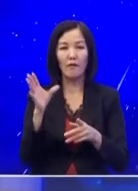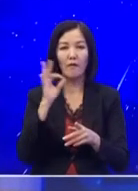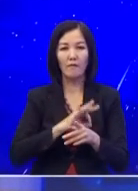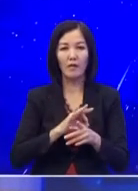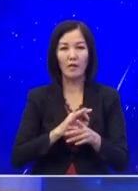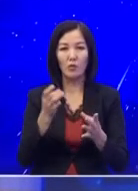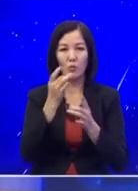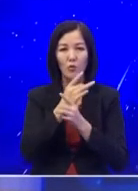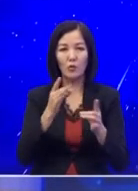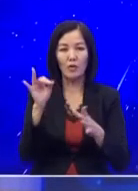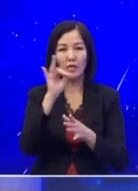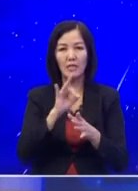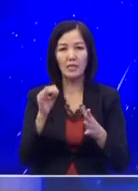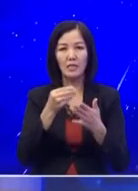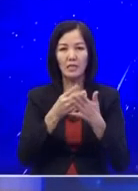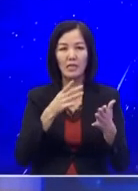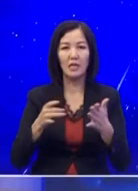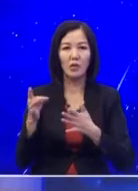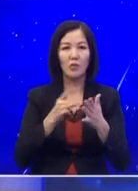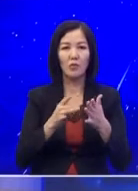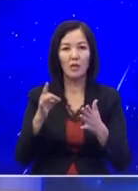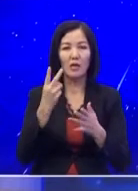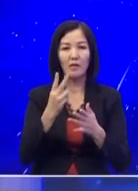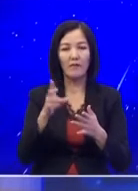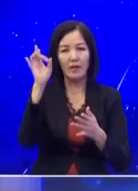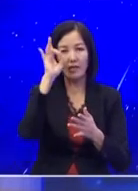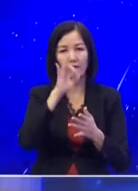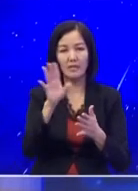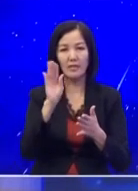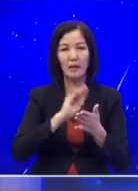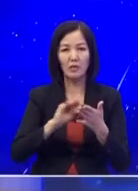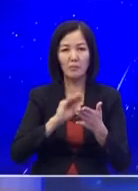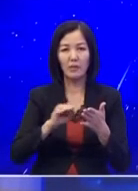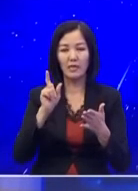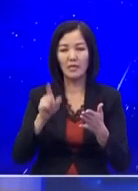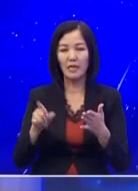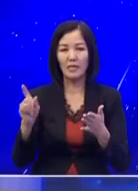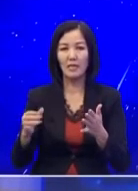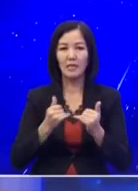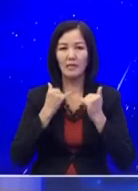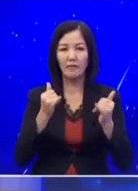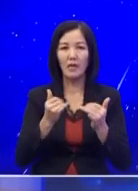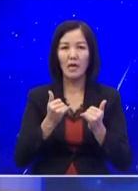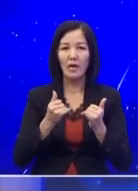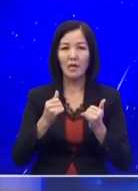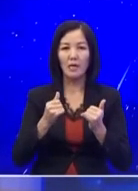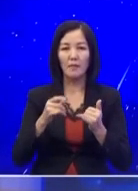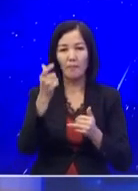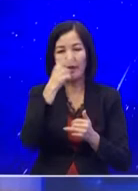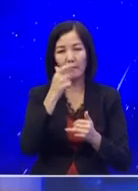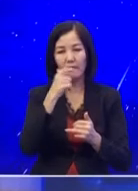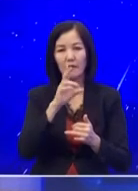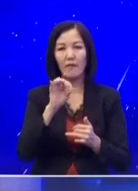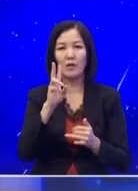формирование культурных и исторических ценностей региона два известных жетсусских писателя удостоились звания почетных граждан Панфилского